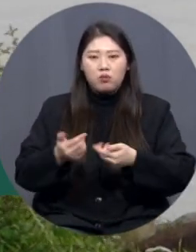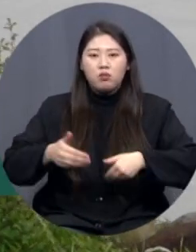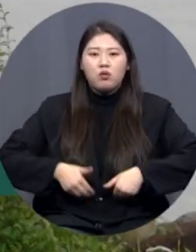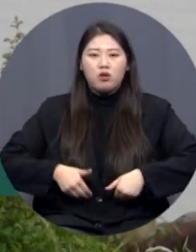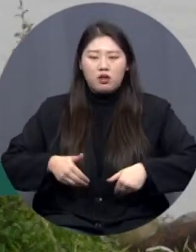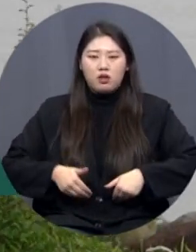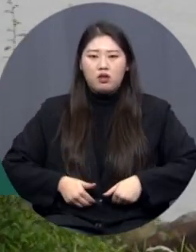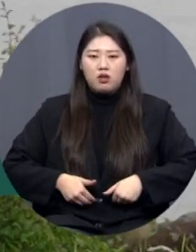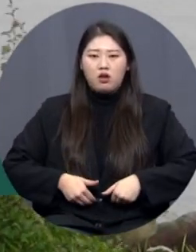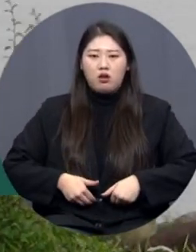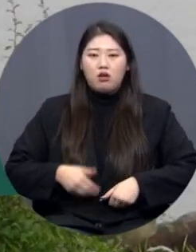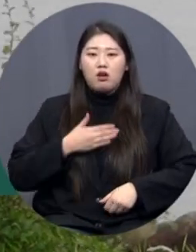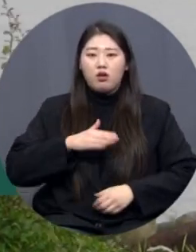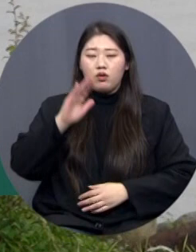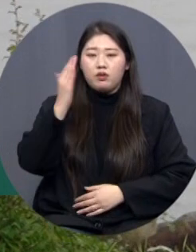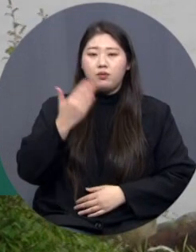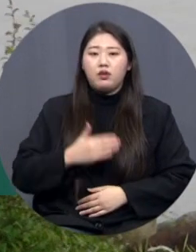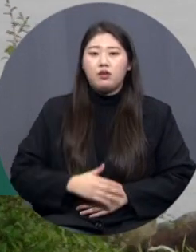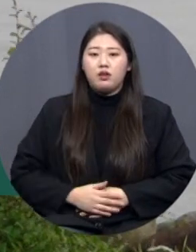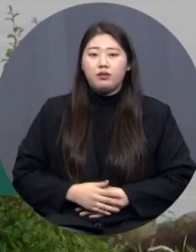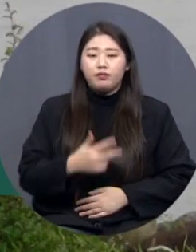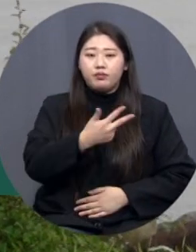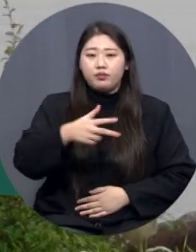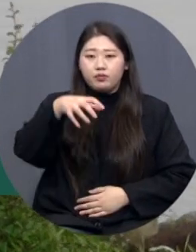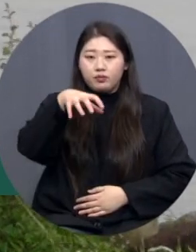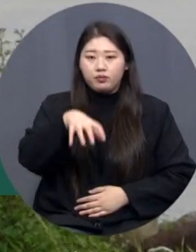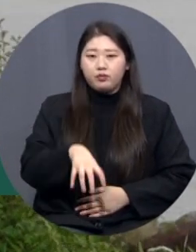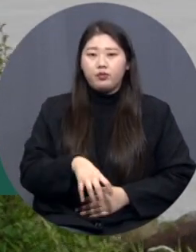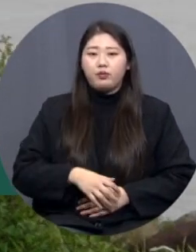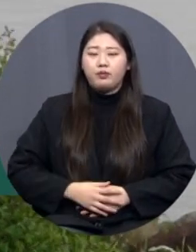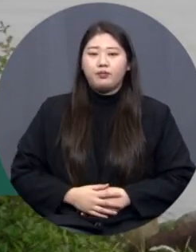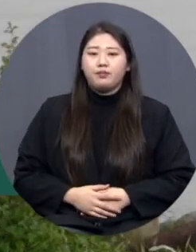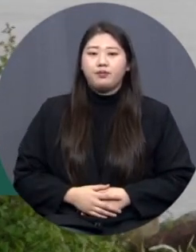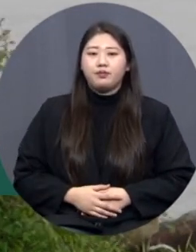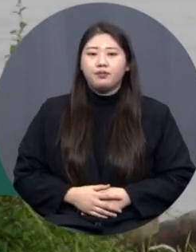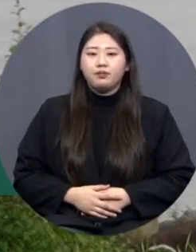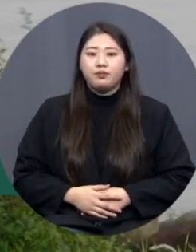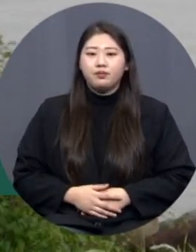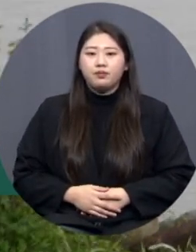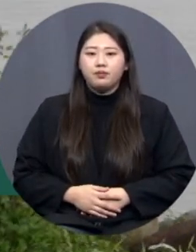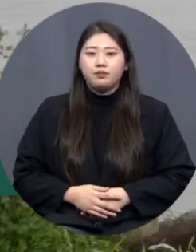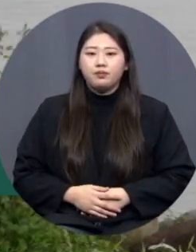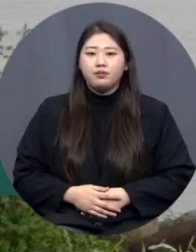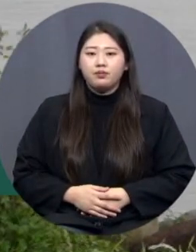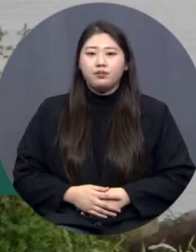덴마크는 보여주고 있습니다. 덴마크 아마스탄드에서 MBC 뉴스 송원일입니다.